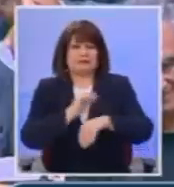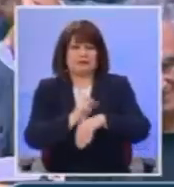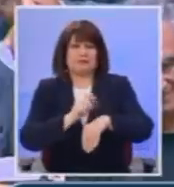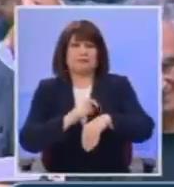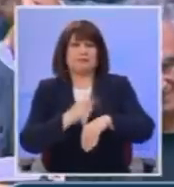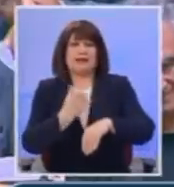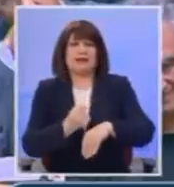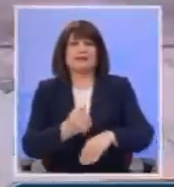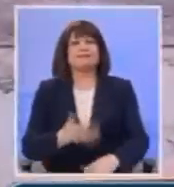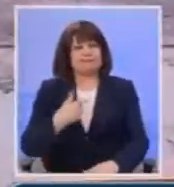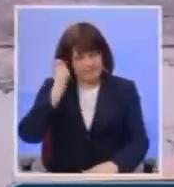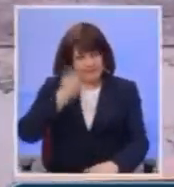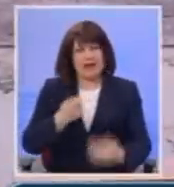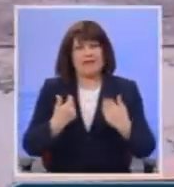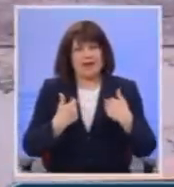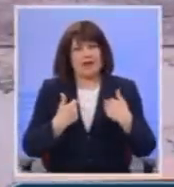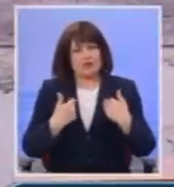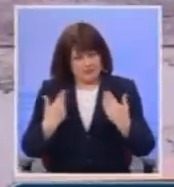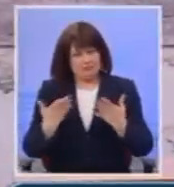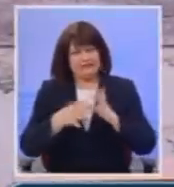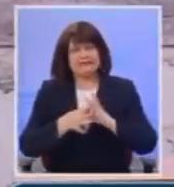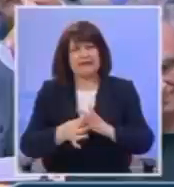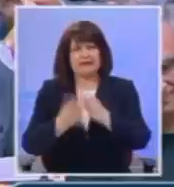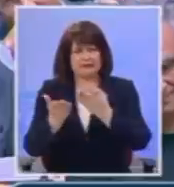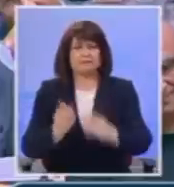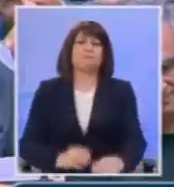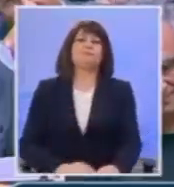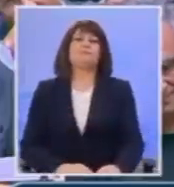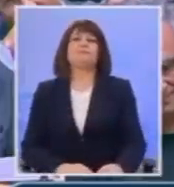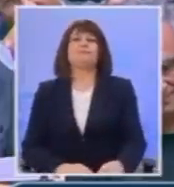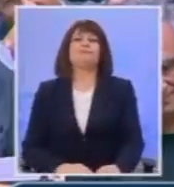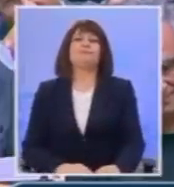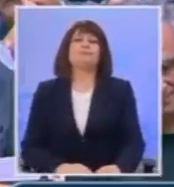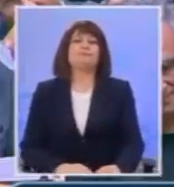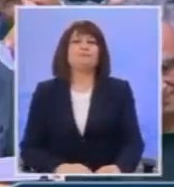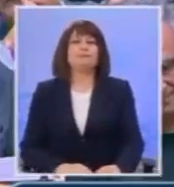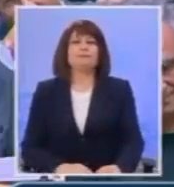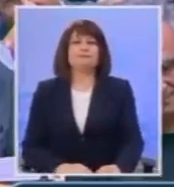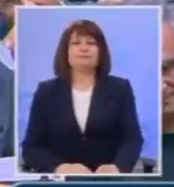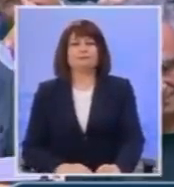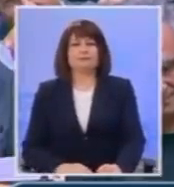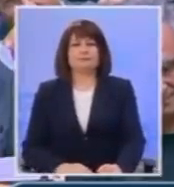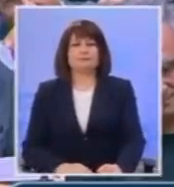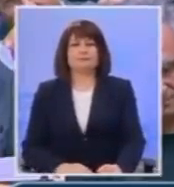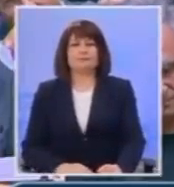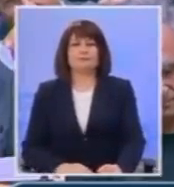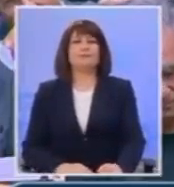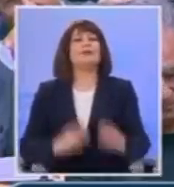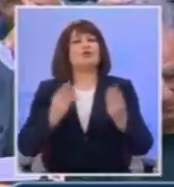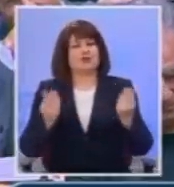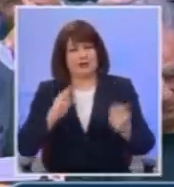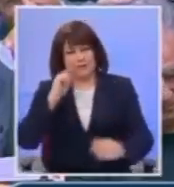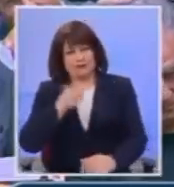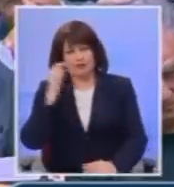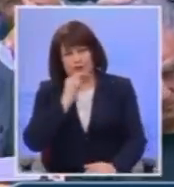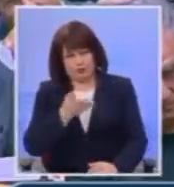αυτή την κουβέντα. Το ομολογώ, κύριε Πρόεδρε, συνεχίστε. Λοιπόν, πάμε όμως σε αυτά που είπε ο Πρωθυπουργός.